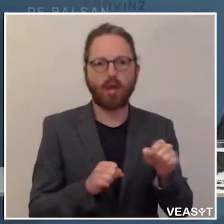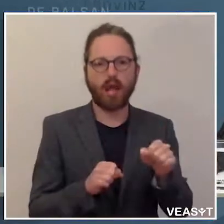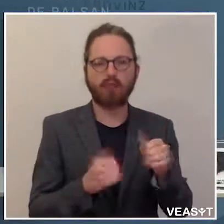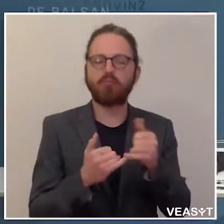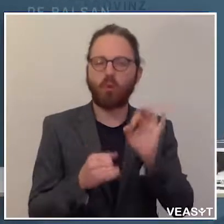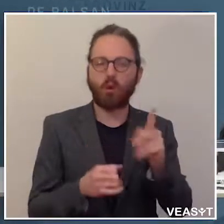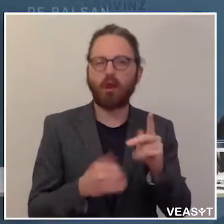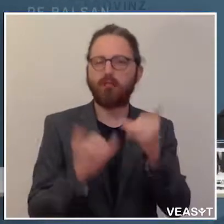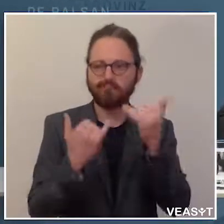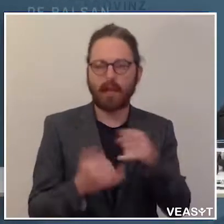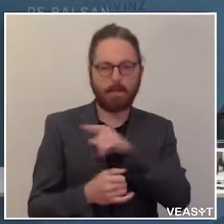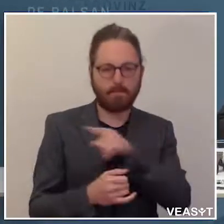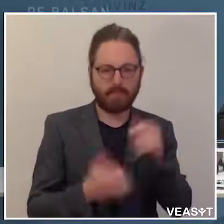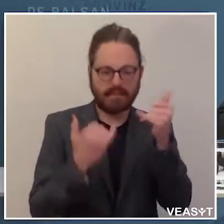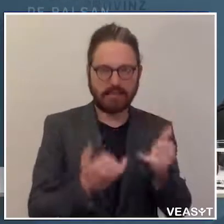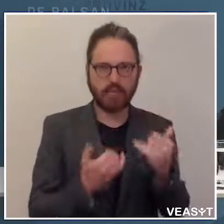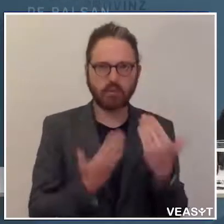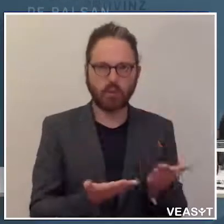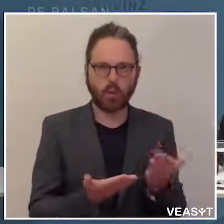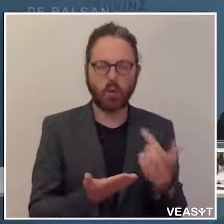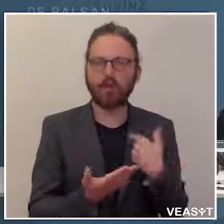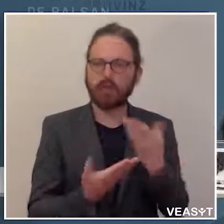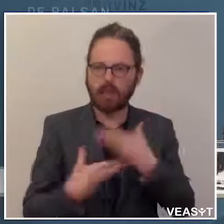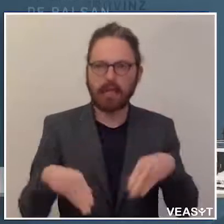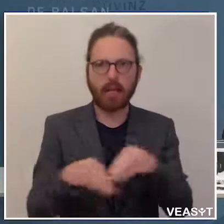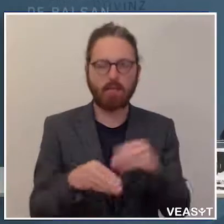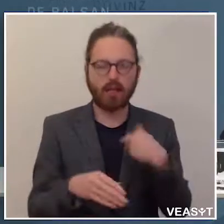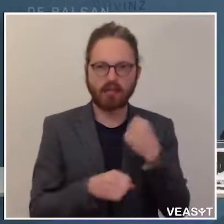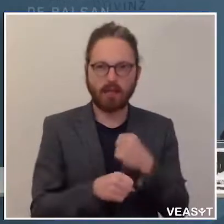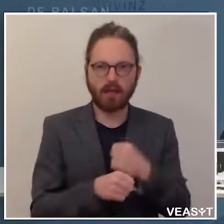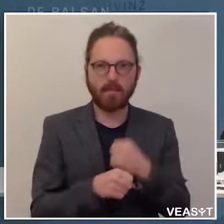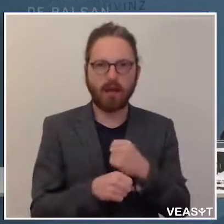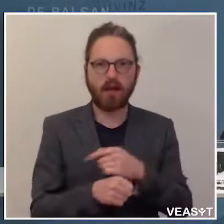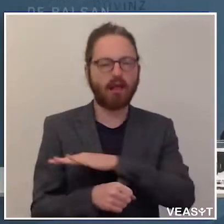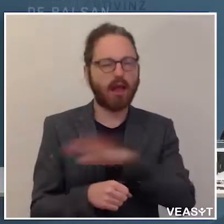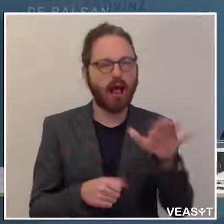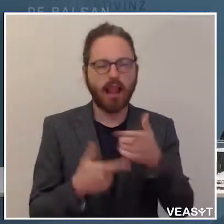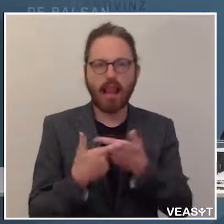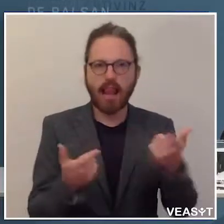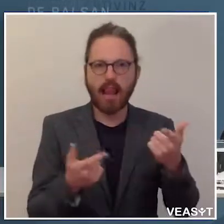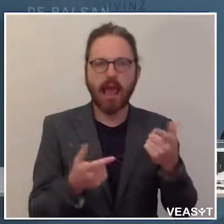che itas va p che marta listening